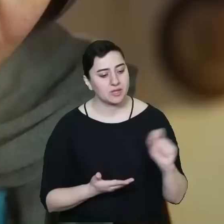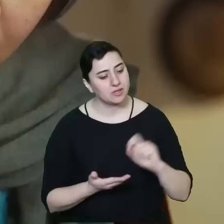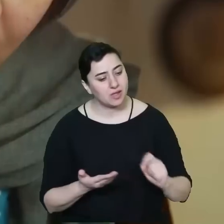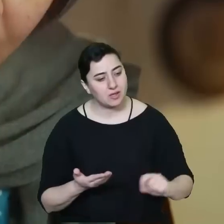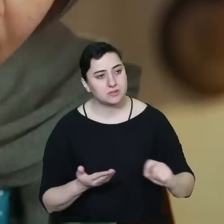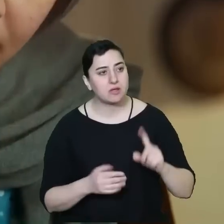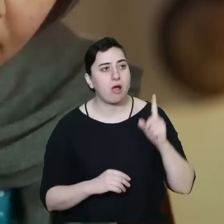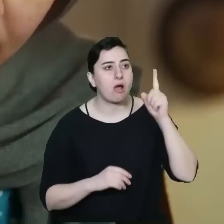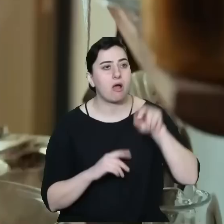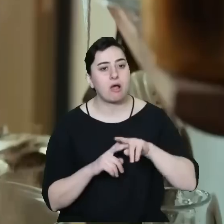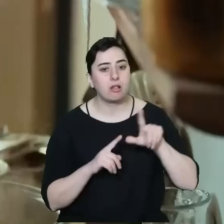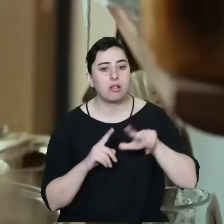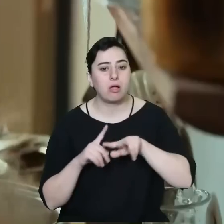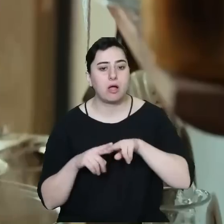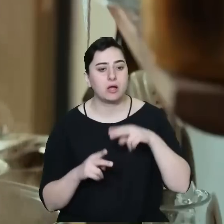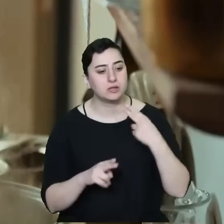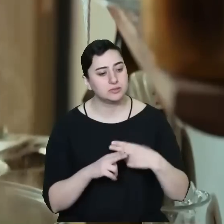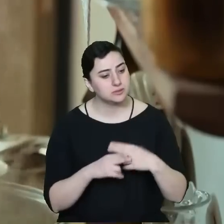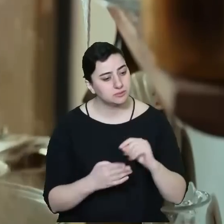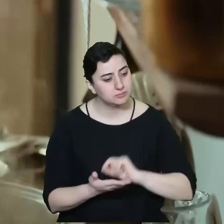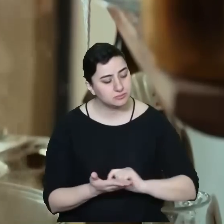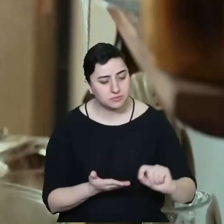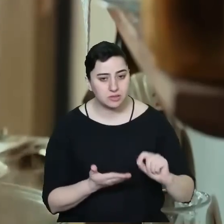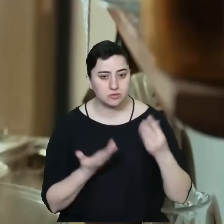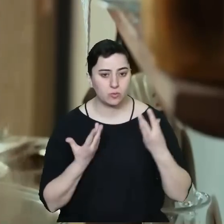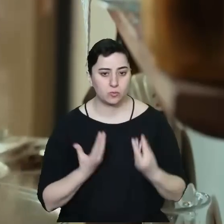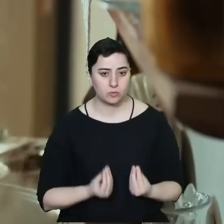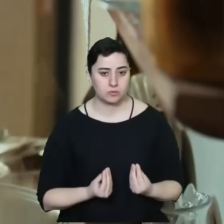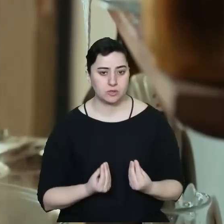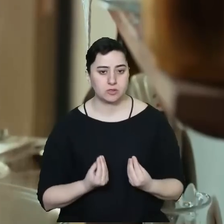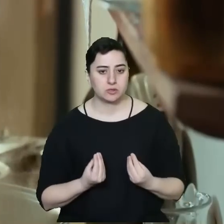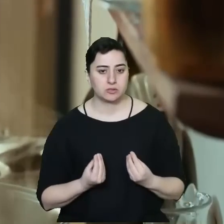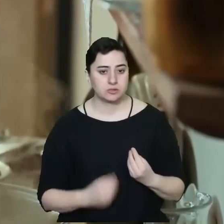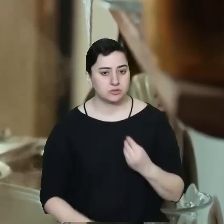yaz Allah'ın adını.